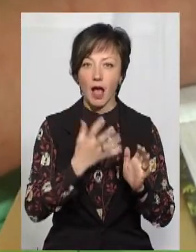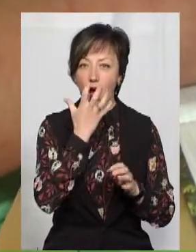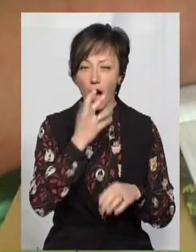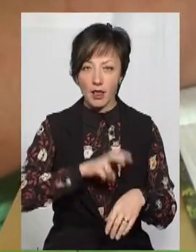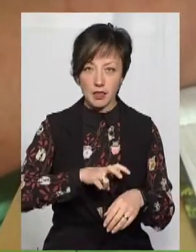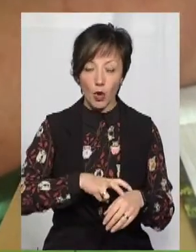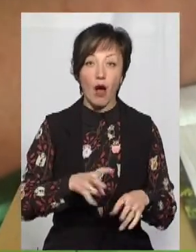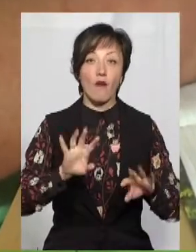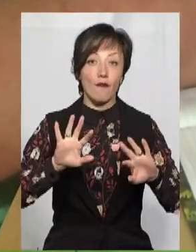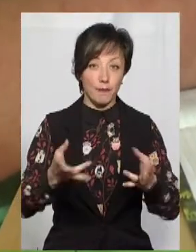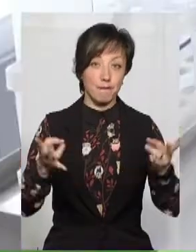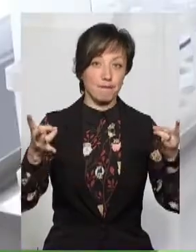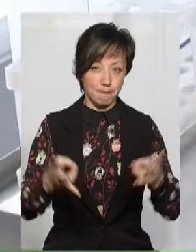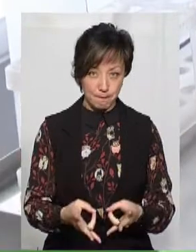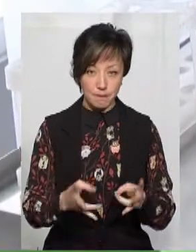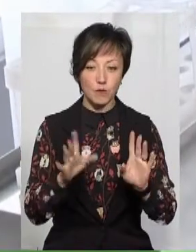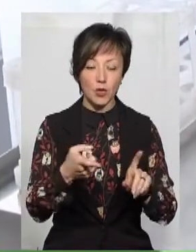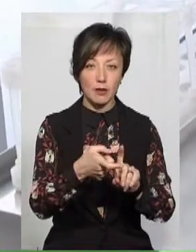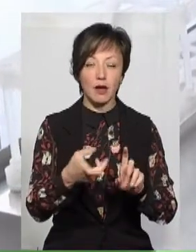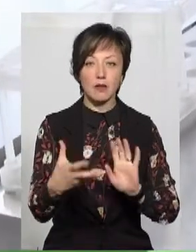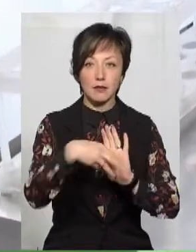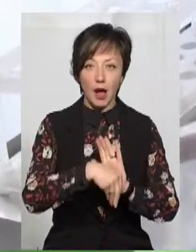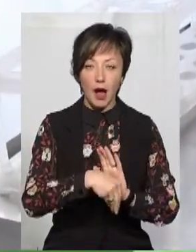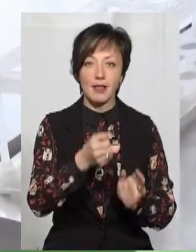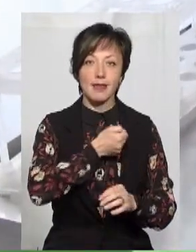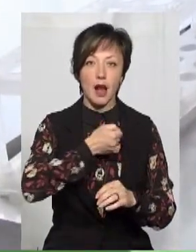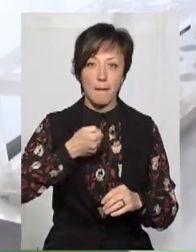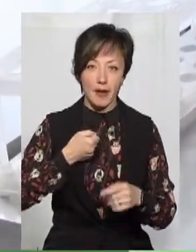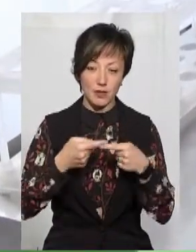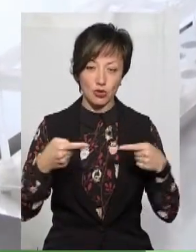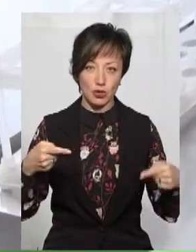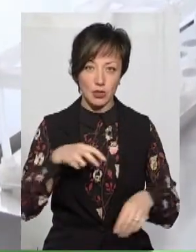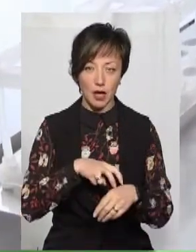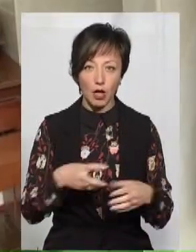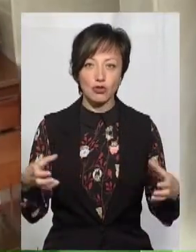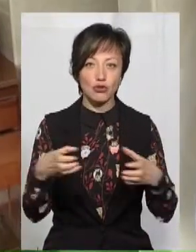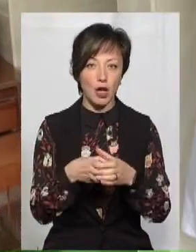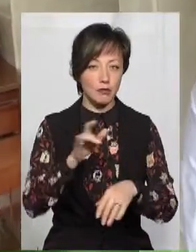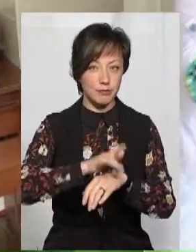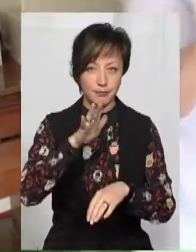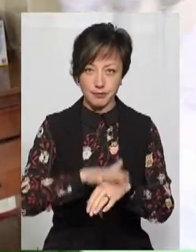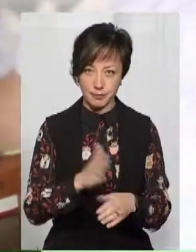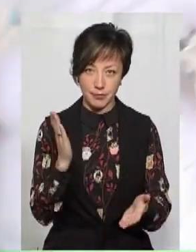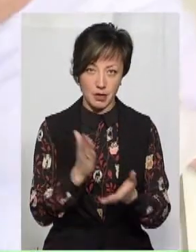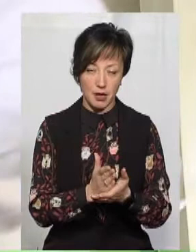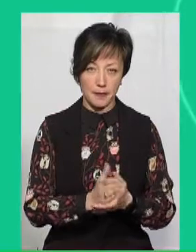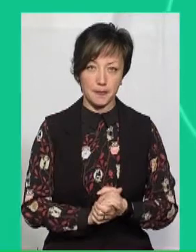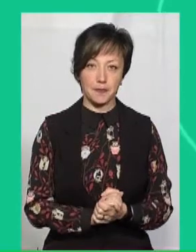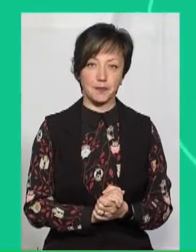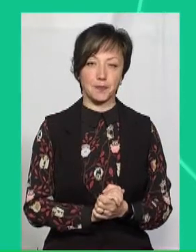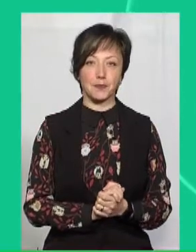анестезіологів. В разі потреби долучатимуть терапевтів та фтизіатрів. Загалом штат лікарні укомплектований повністю, каже головний лікар Віктор